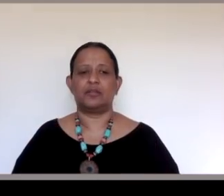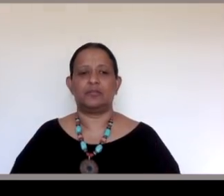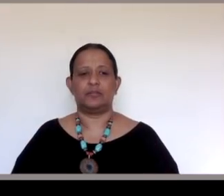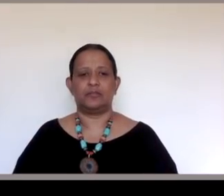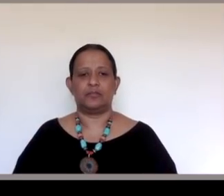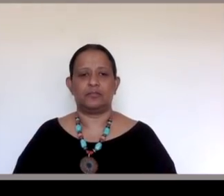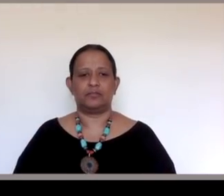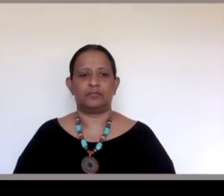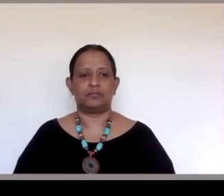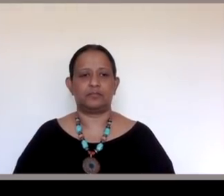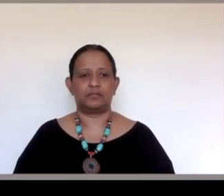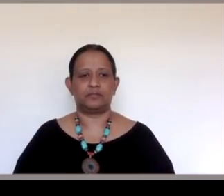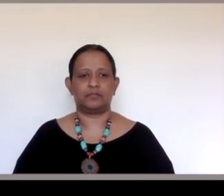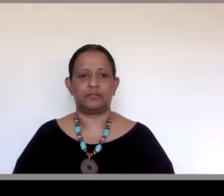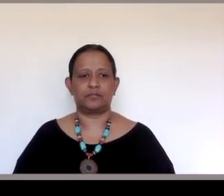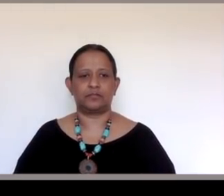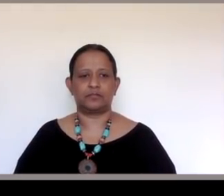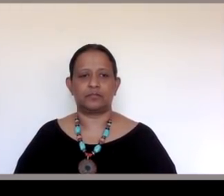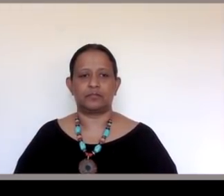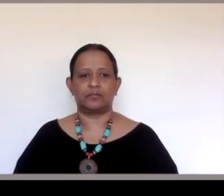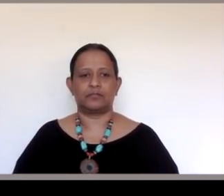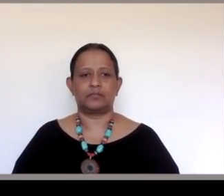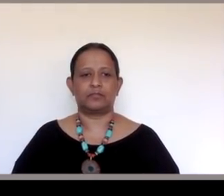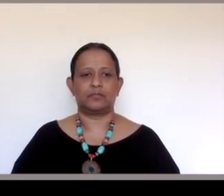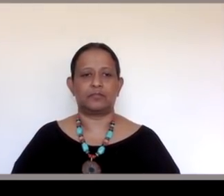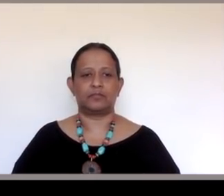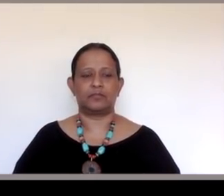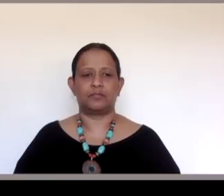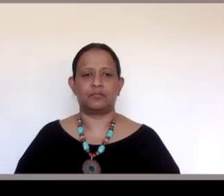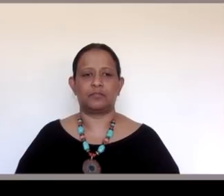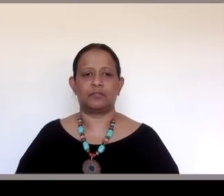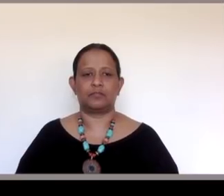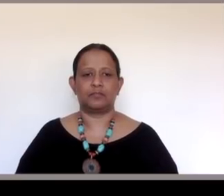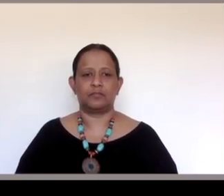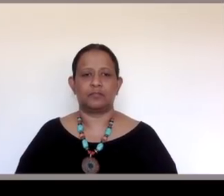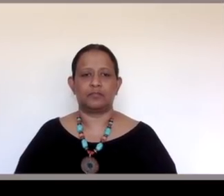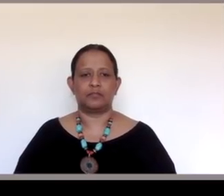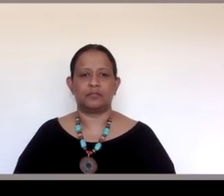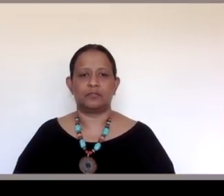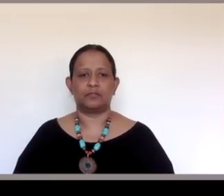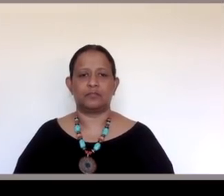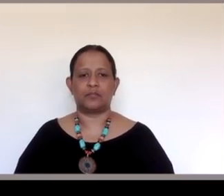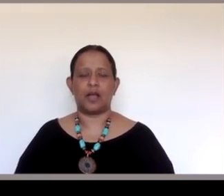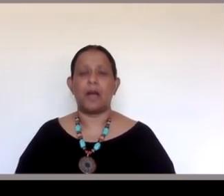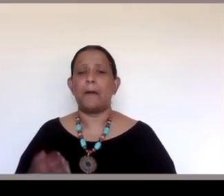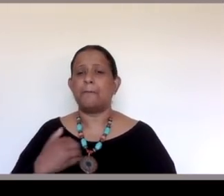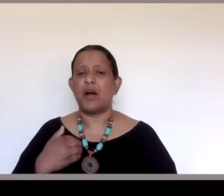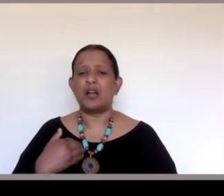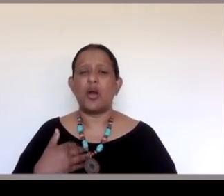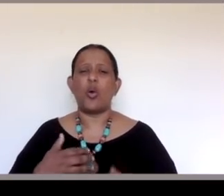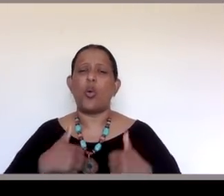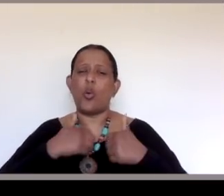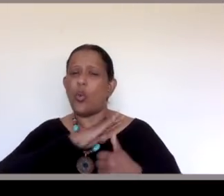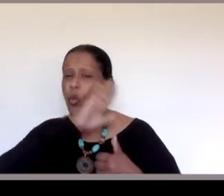நோவிய மசித யோதா மா சதாகத் ஹம தே கனம மம ஆடம்பர விமி ஏ ஹம தேம மகே